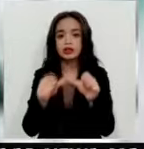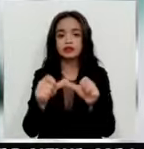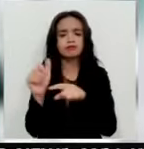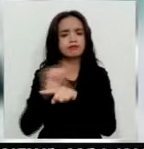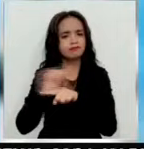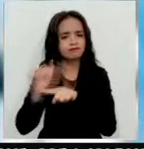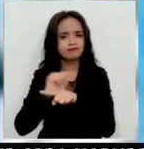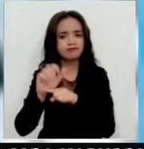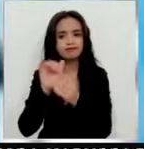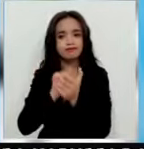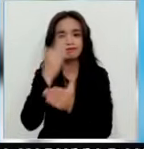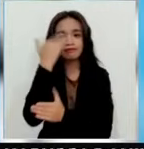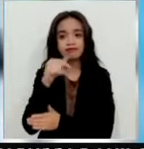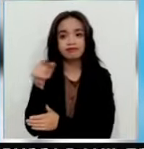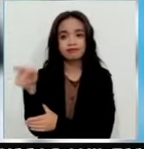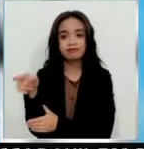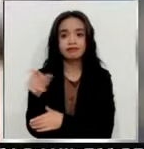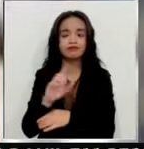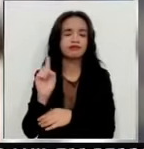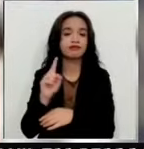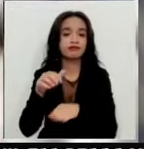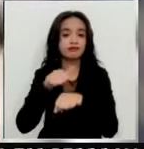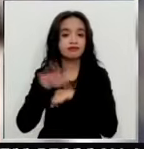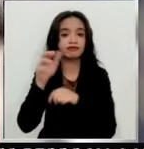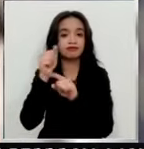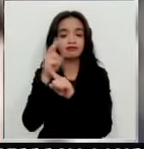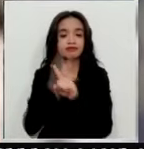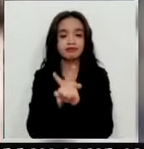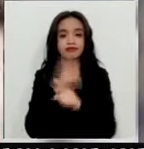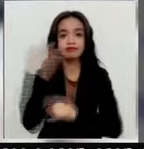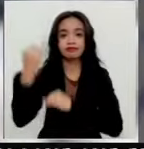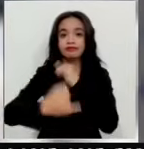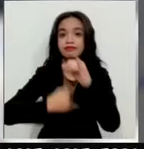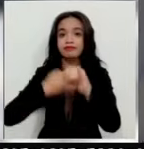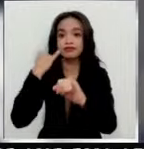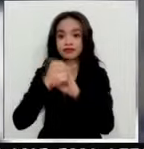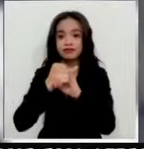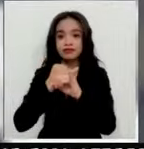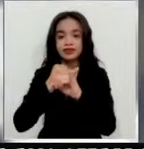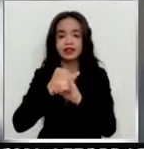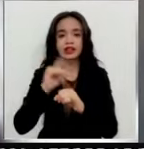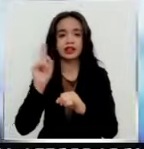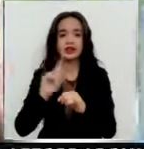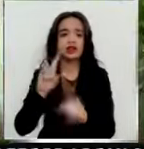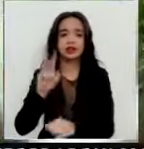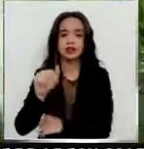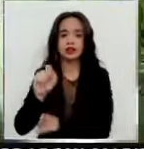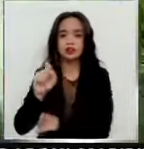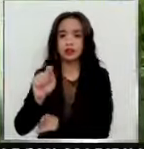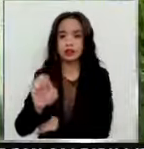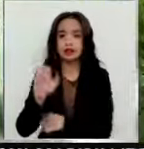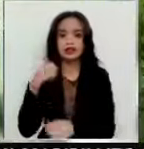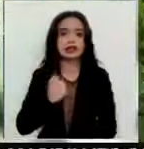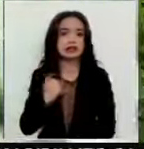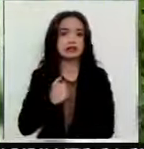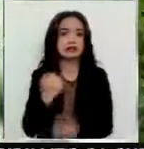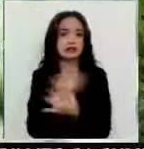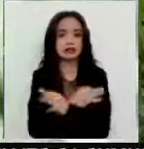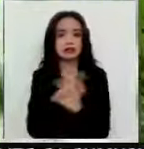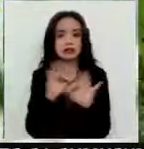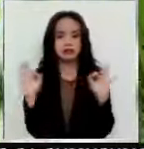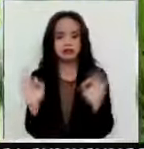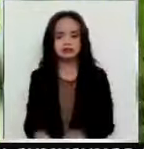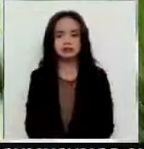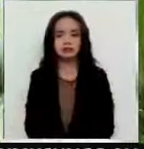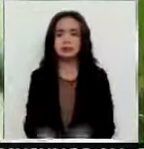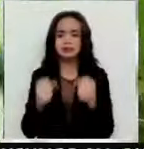Joanne, pinadala nitong August sa International Forum Waste sa Canada for free. Mga kapuso, malayo pa ang bansa